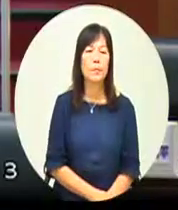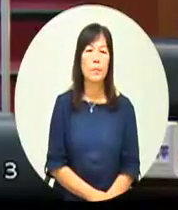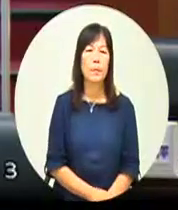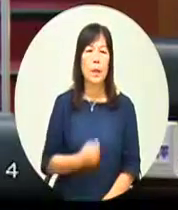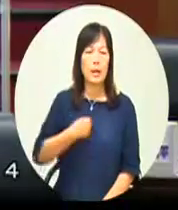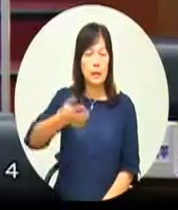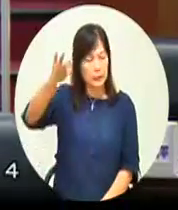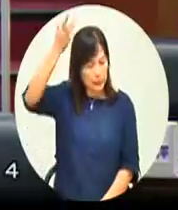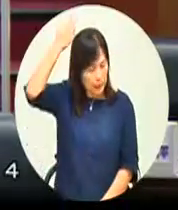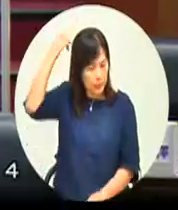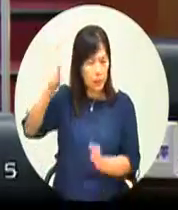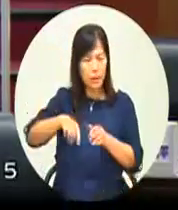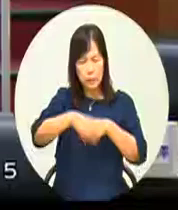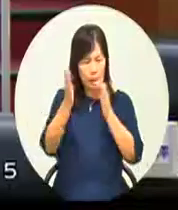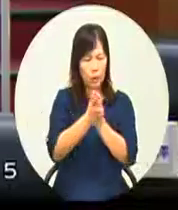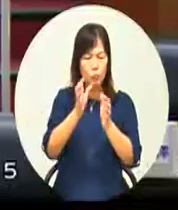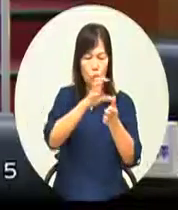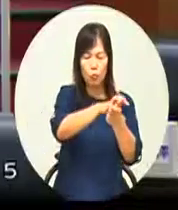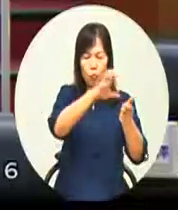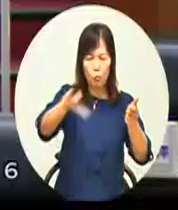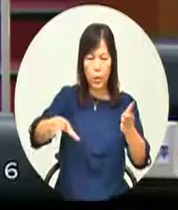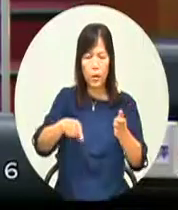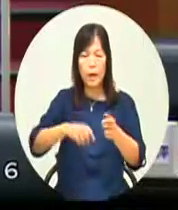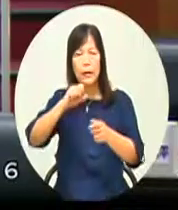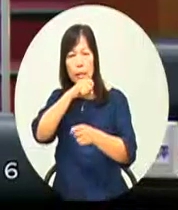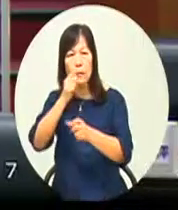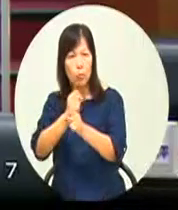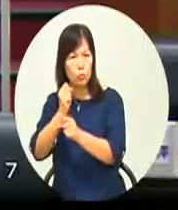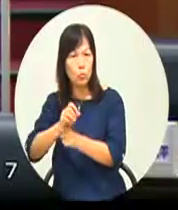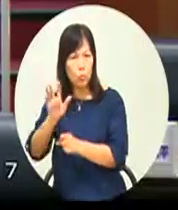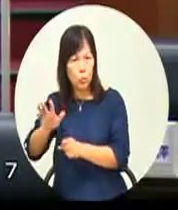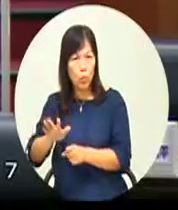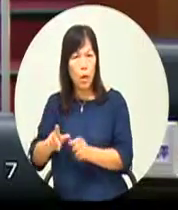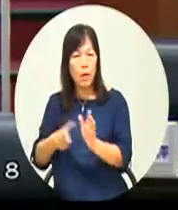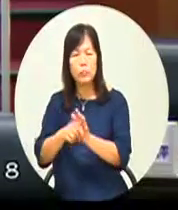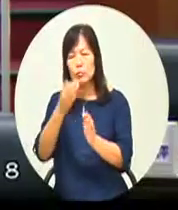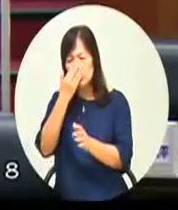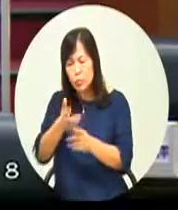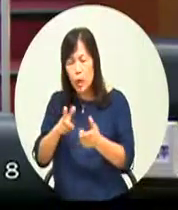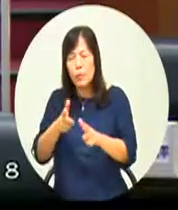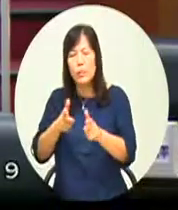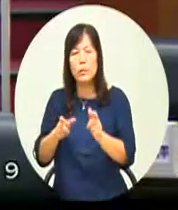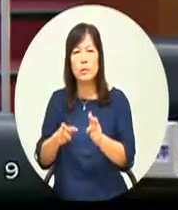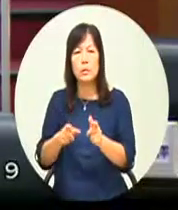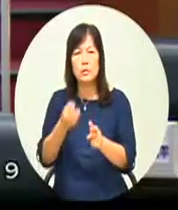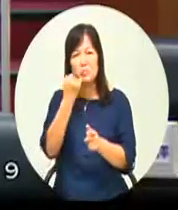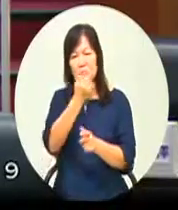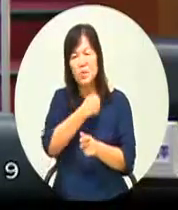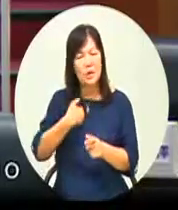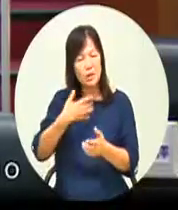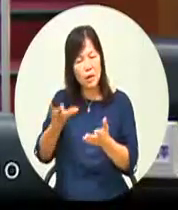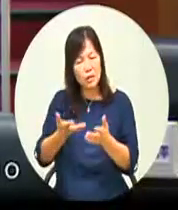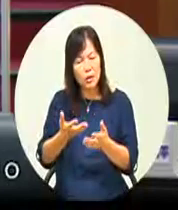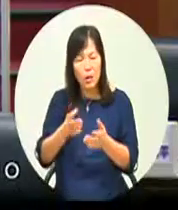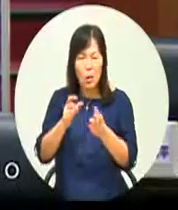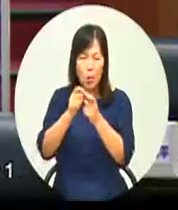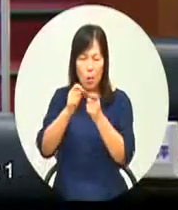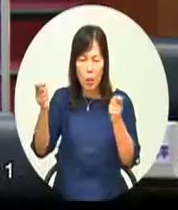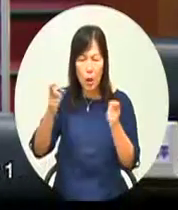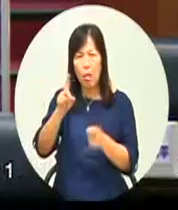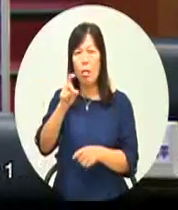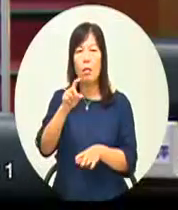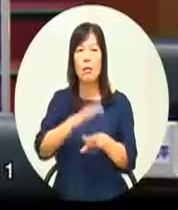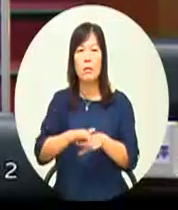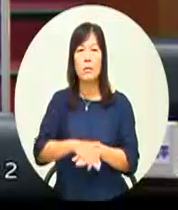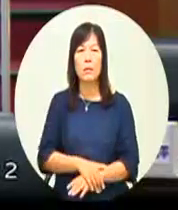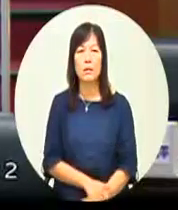们往往有很多把整套搬过来台湾做的，不能说失败了，但是可能就没办法永续。我希望